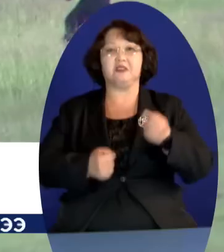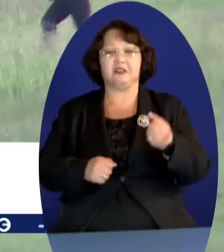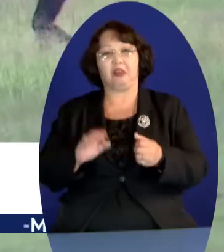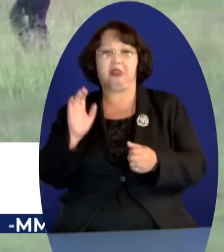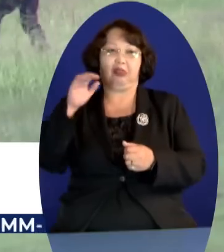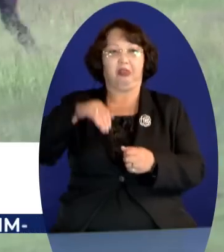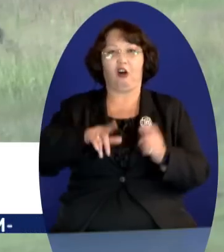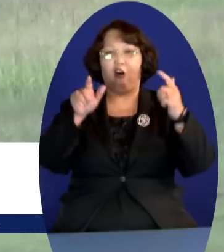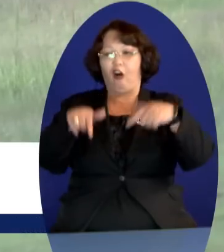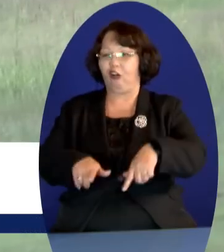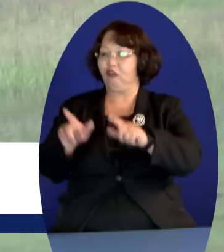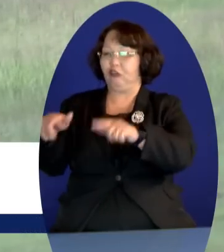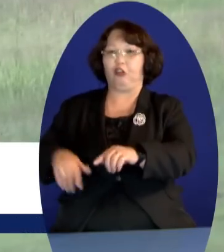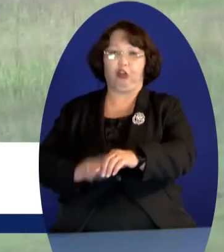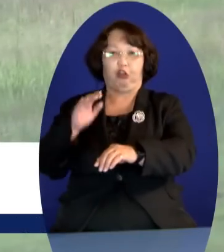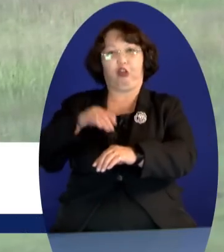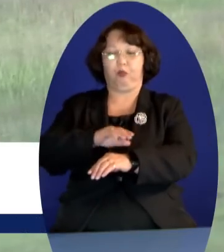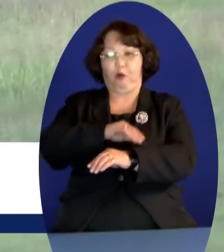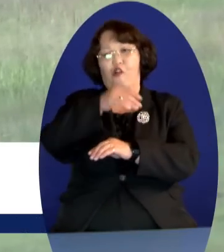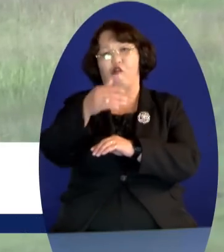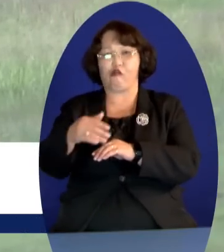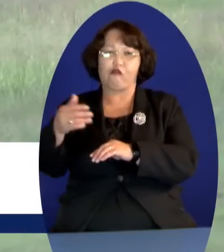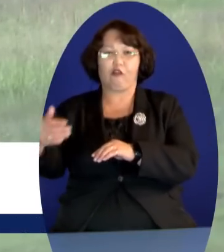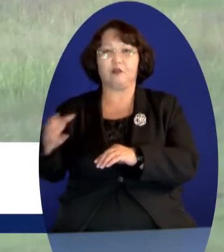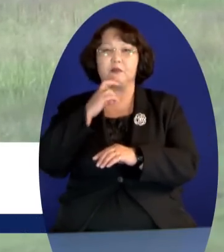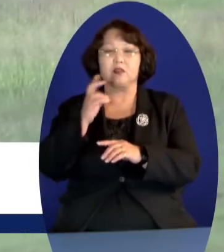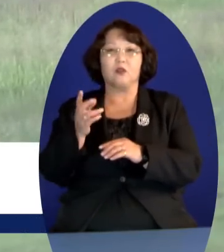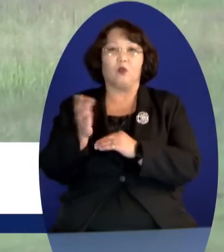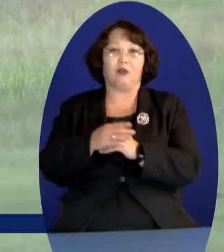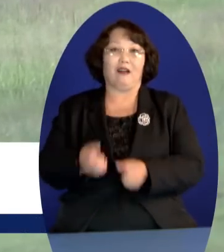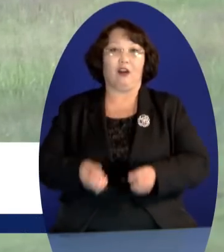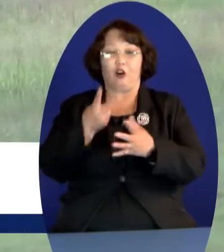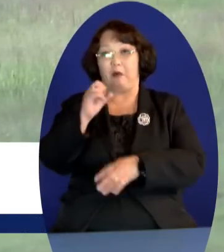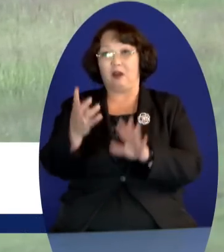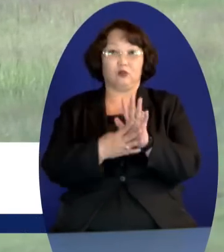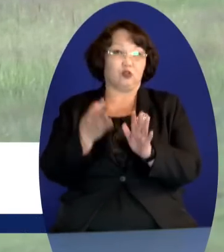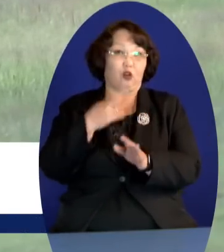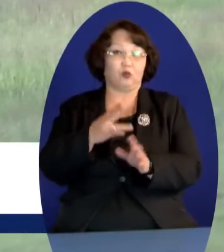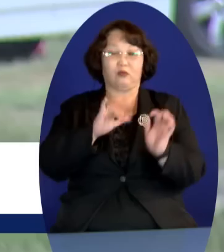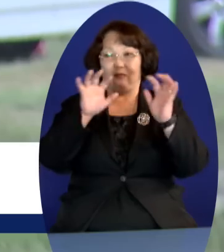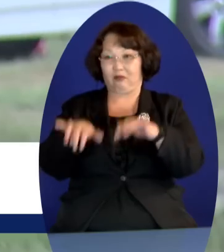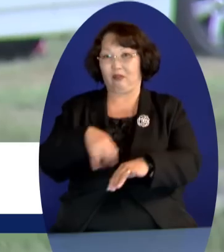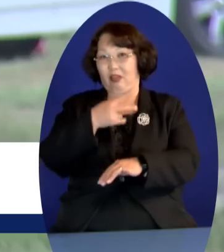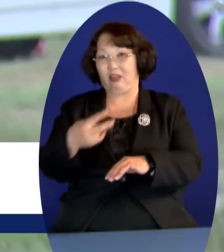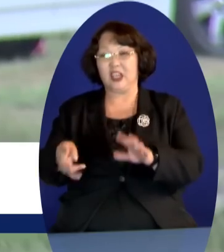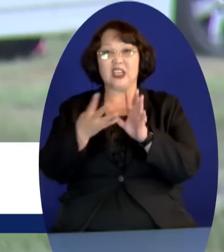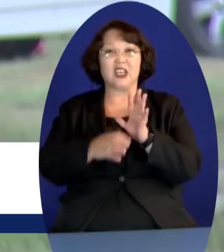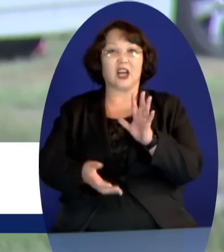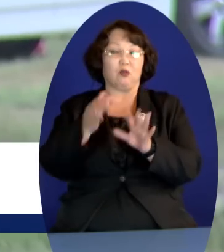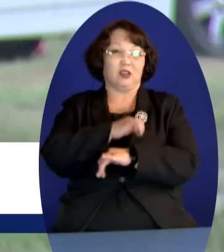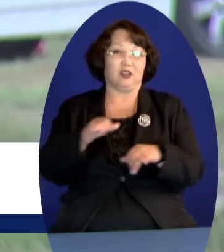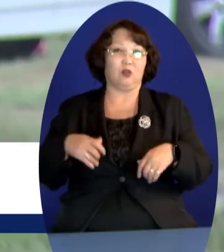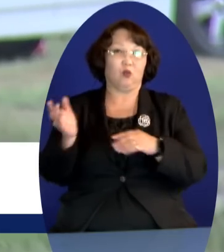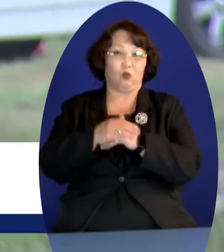байгаагаас шалтгаалan усанд эндэх тохиолдол буурахгүй байна. 2019 онд усны ослоор 90 гаруй иргэн эндэж байсан бол өнгөрсөн